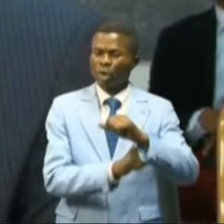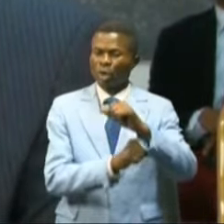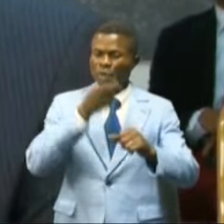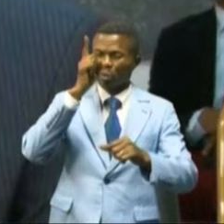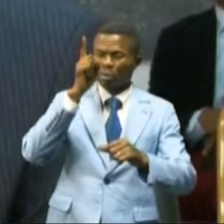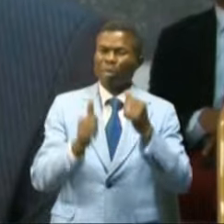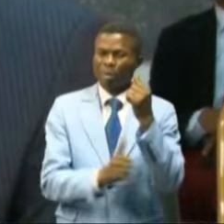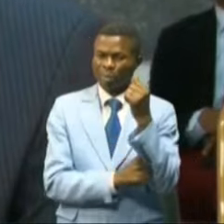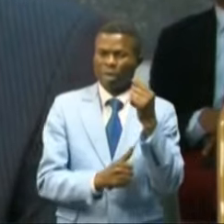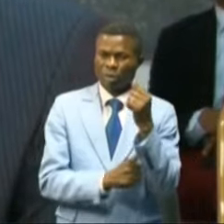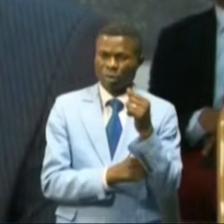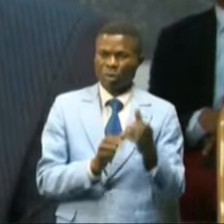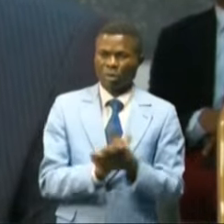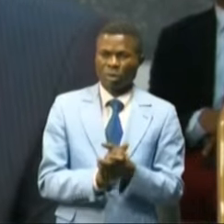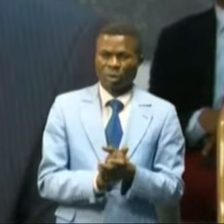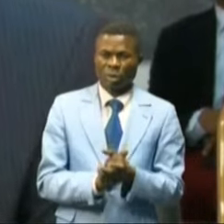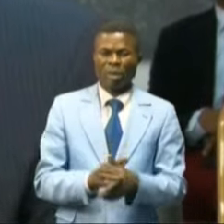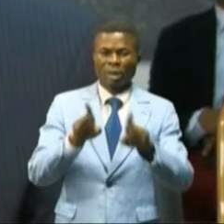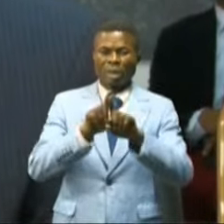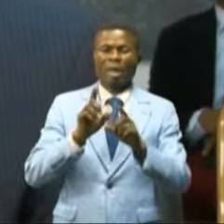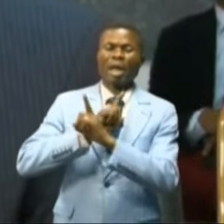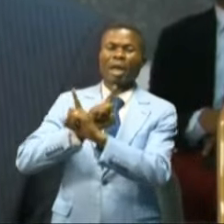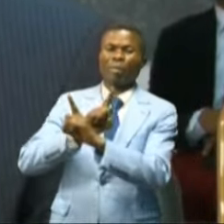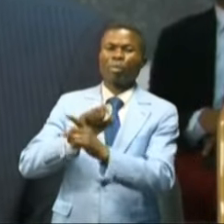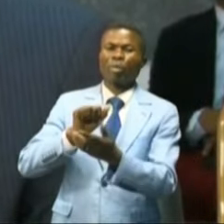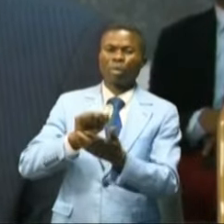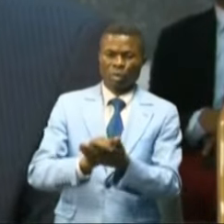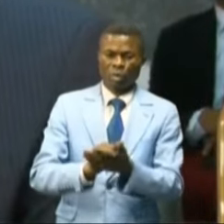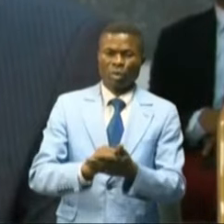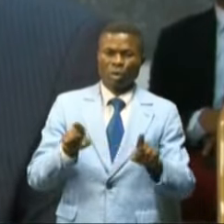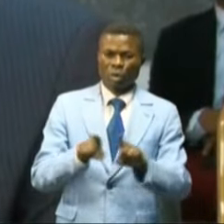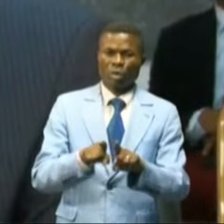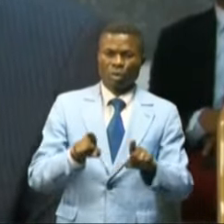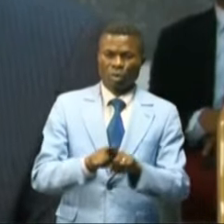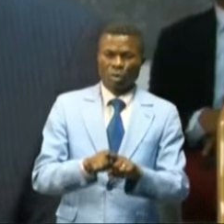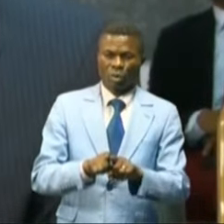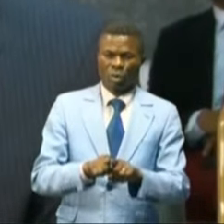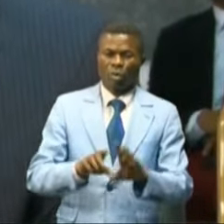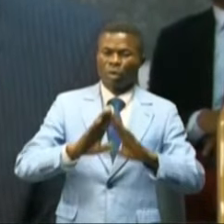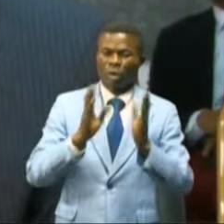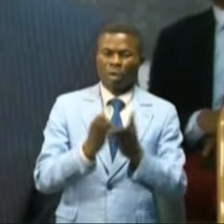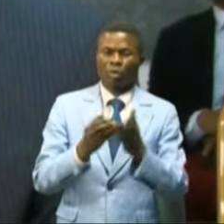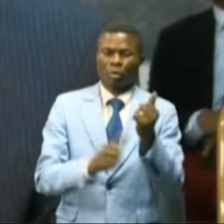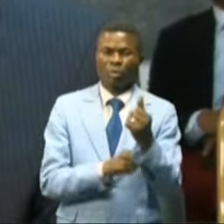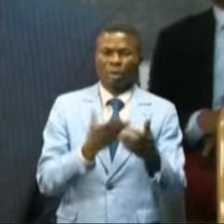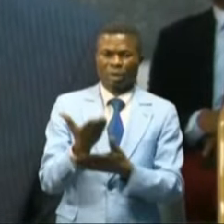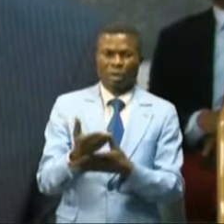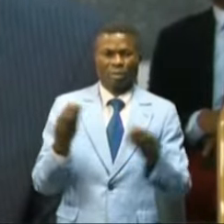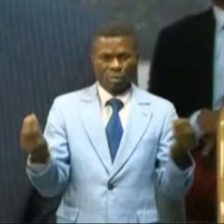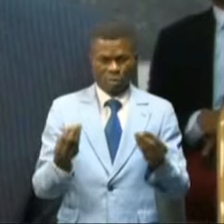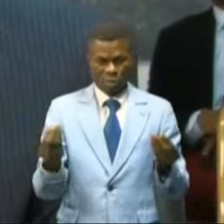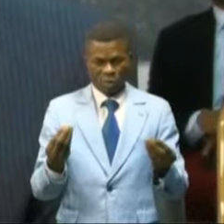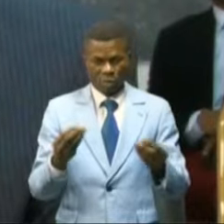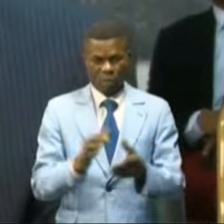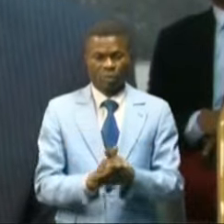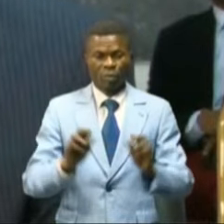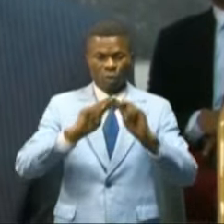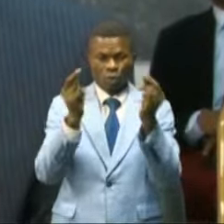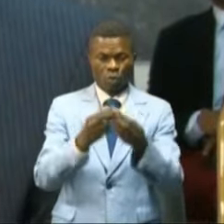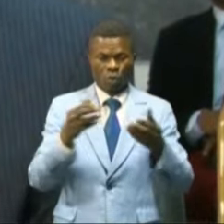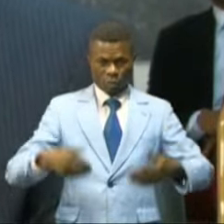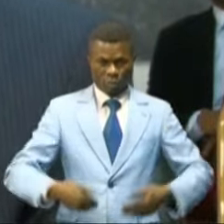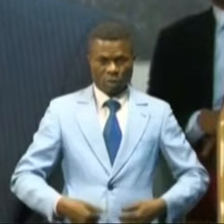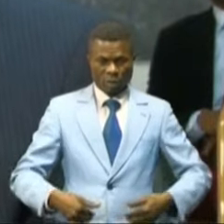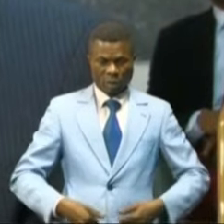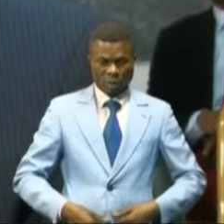précieuse et de la protéger contre tous les méfaits. C'est pourquoi la jeunesse